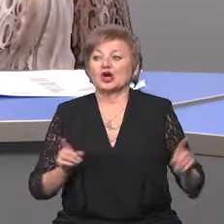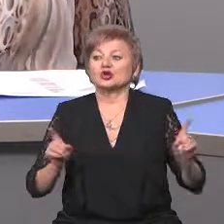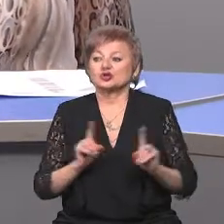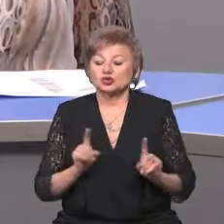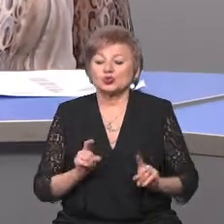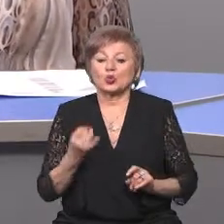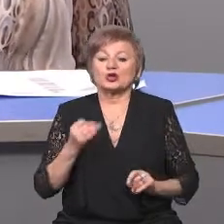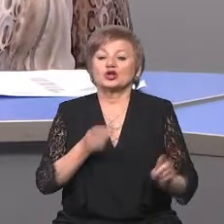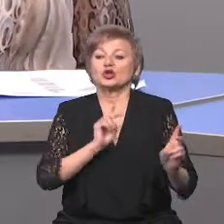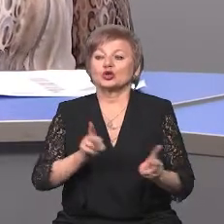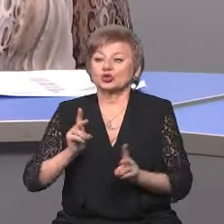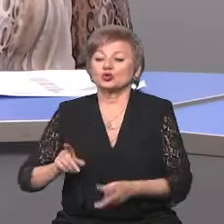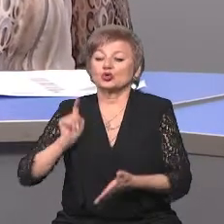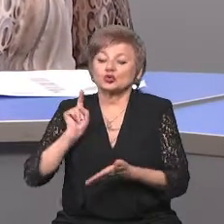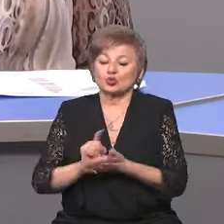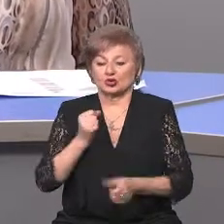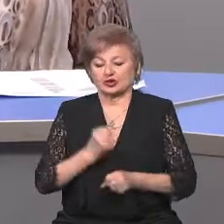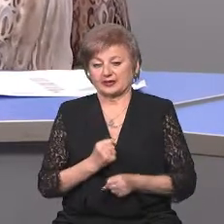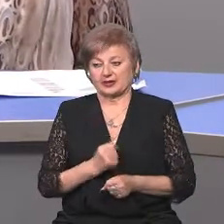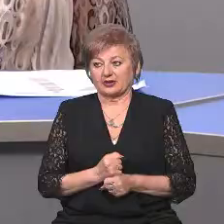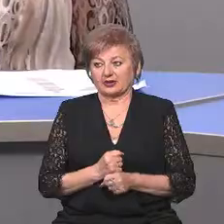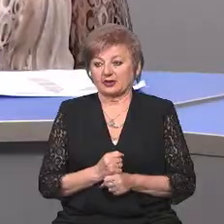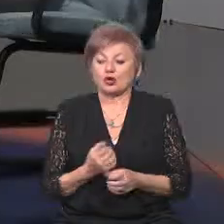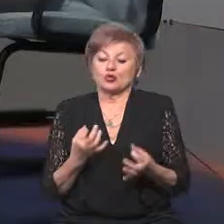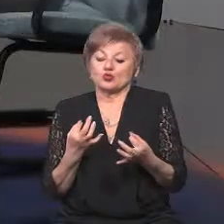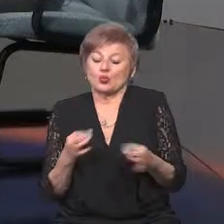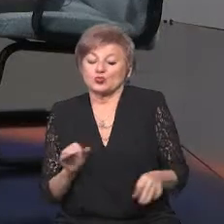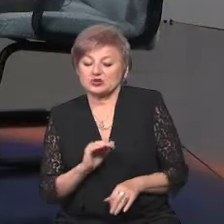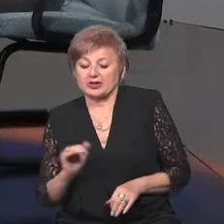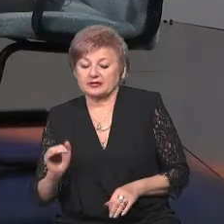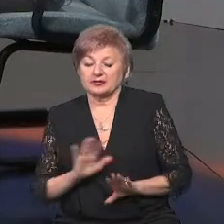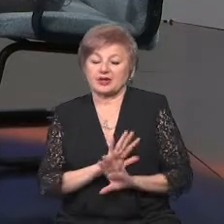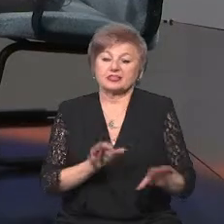і хто, що повинен робити. Допускати дітей,